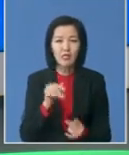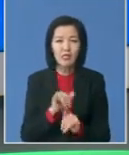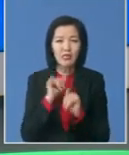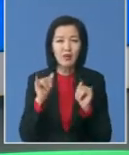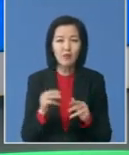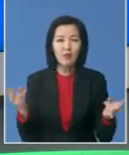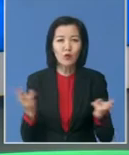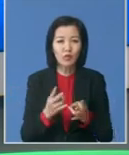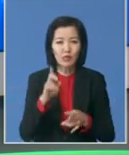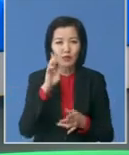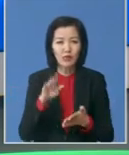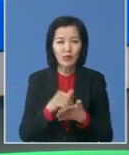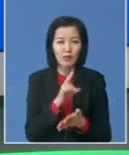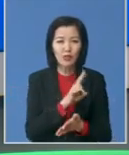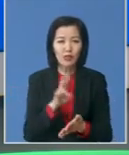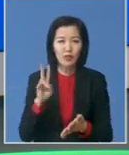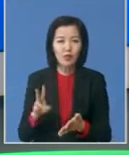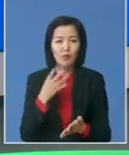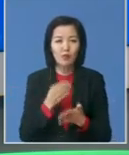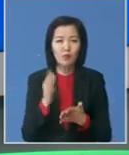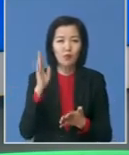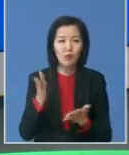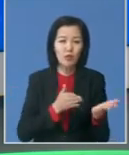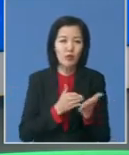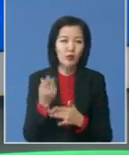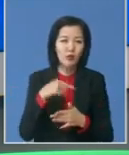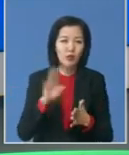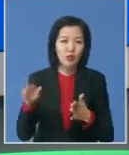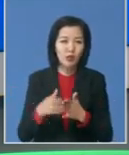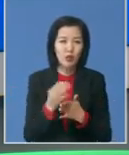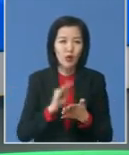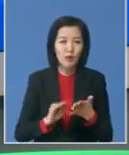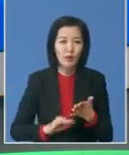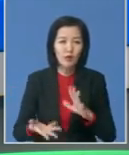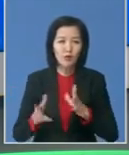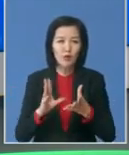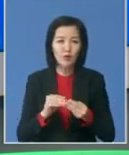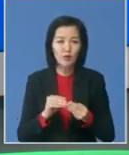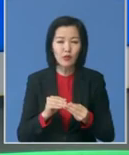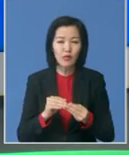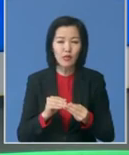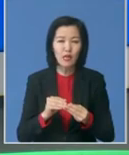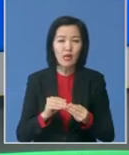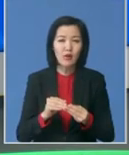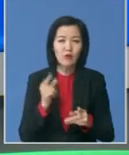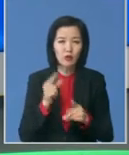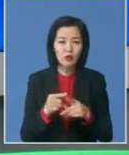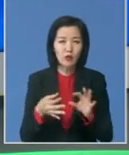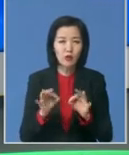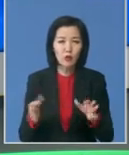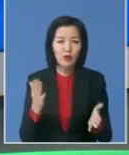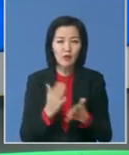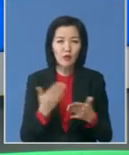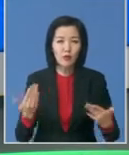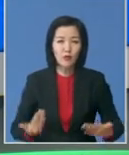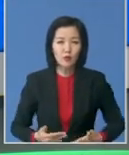тұр. Мемлекет басшысы Нұрсұлтан Назарбаев өзінің болашаққа бағдар рухани жаңғыру атты мақаласының қорытынды бөлімінде осылай деген болатын. Өмір сүру